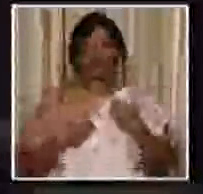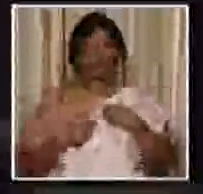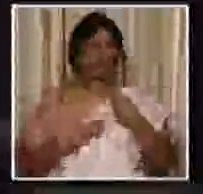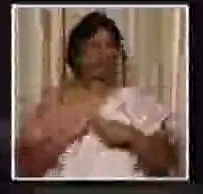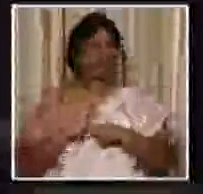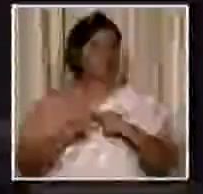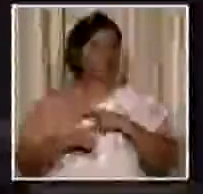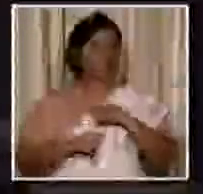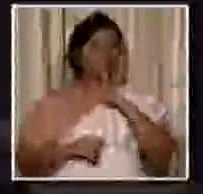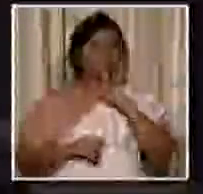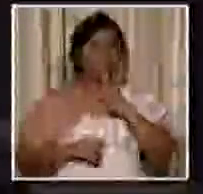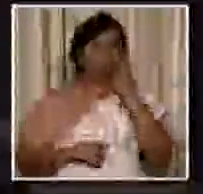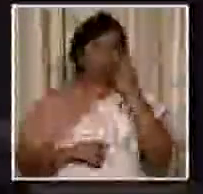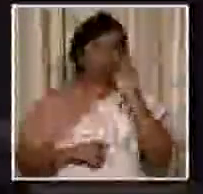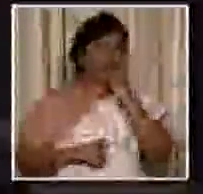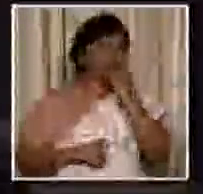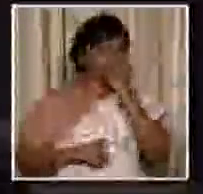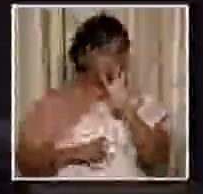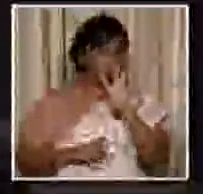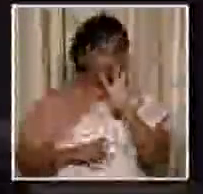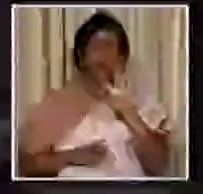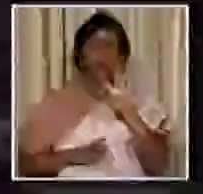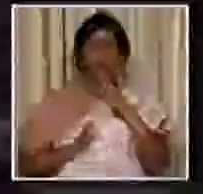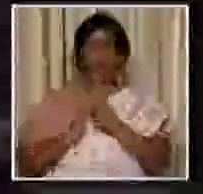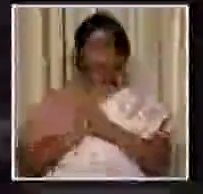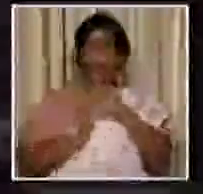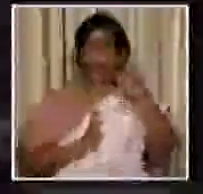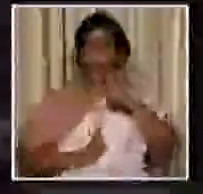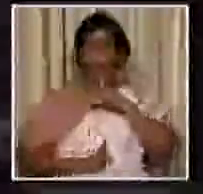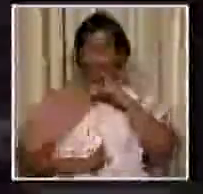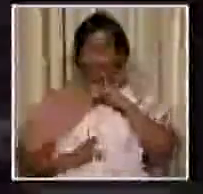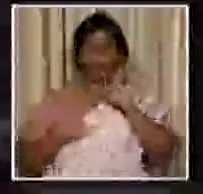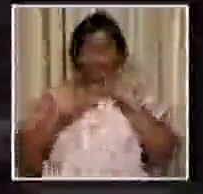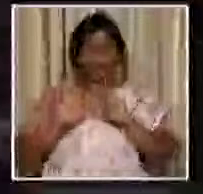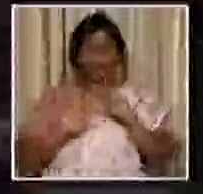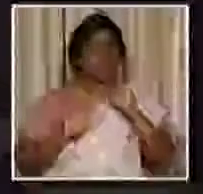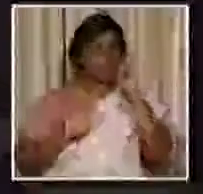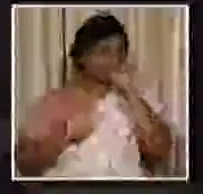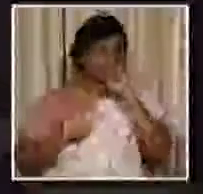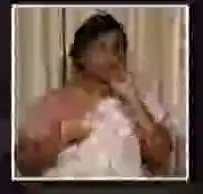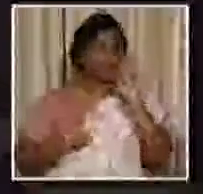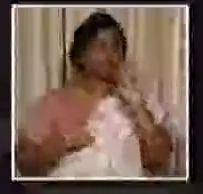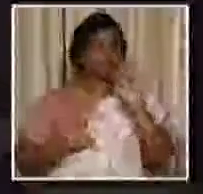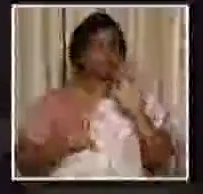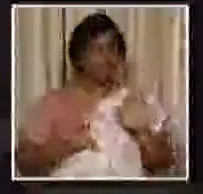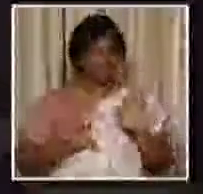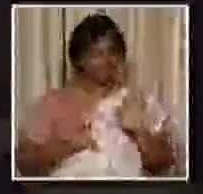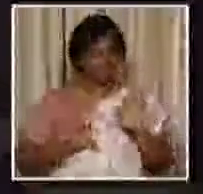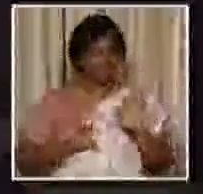රටට අනාවරණය වෙන්නේ 2014 ගරු නියෝජ්‍ය කතානායකතුමනි 6 වෙනි මාසේ 29 වෙනිදා තමයි